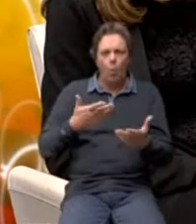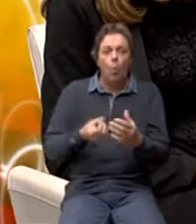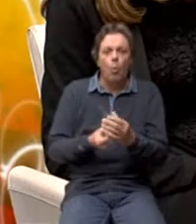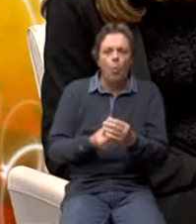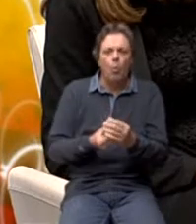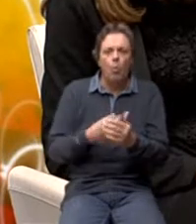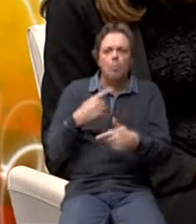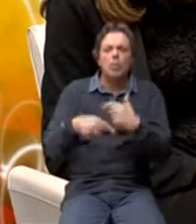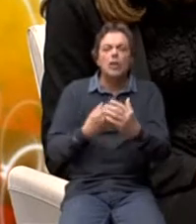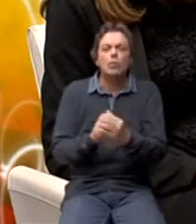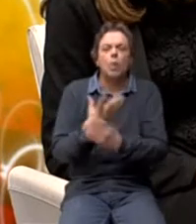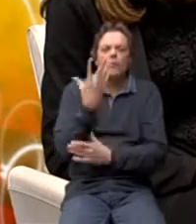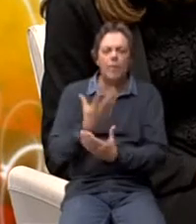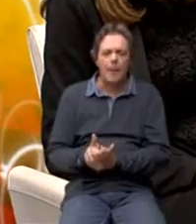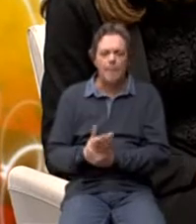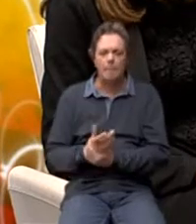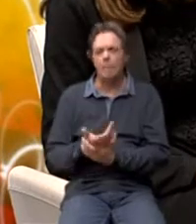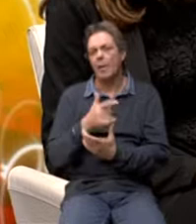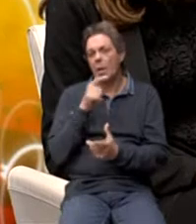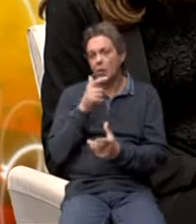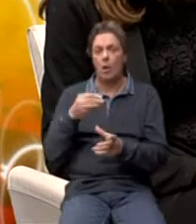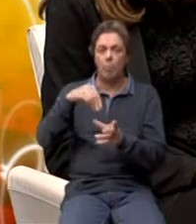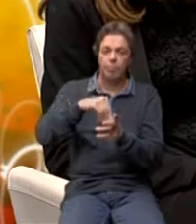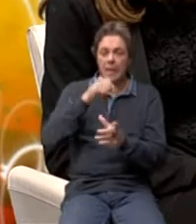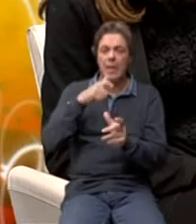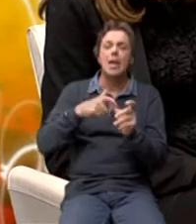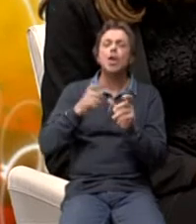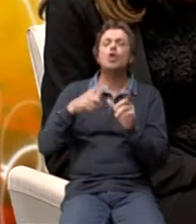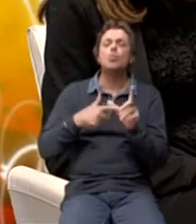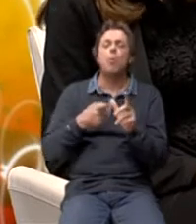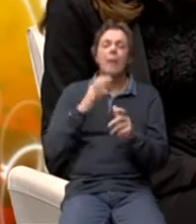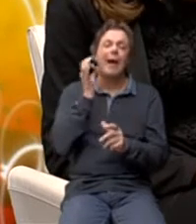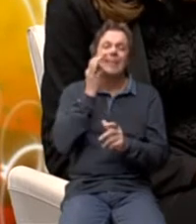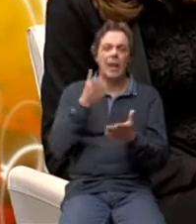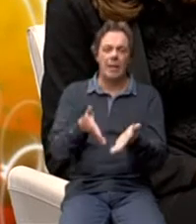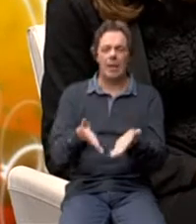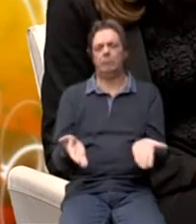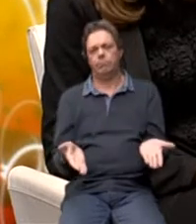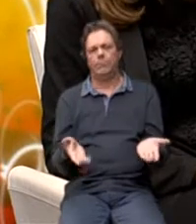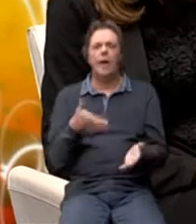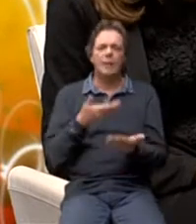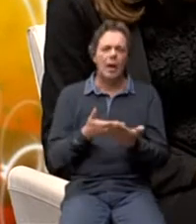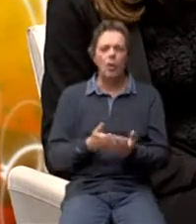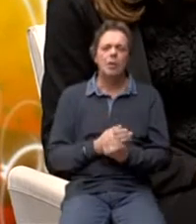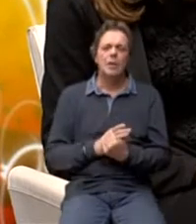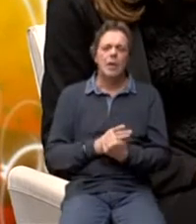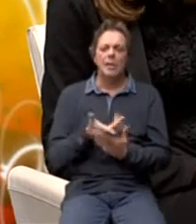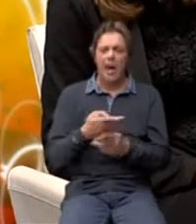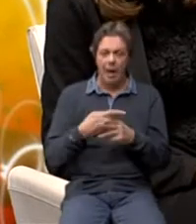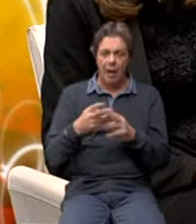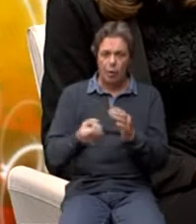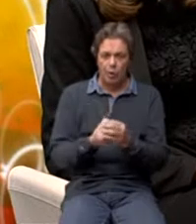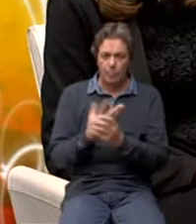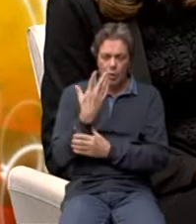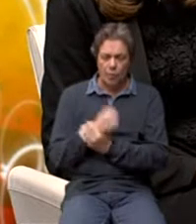stvari u procesu proizvodnje je i sumporna kiselina. Tako da ekološka